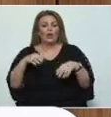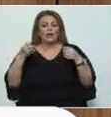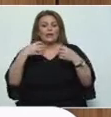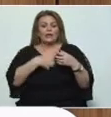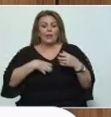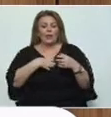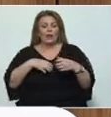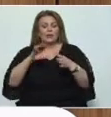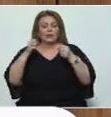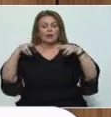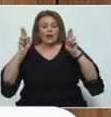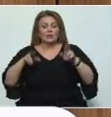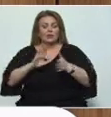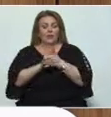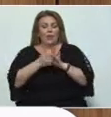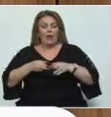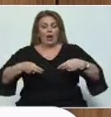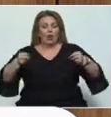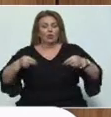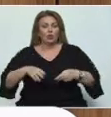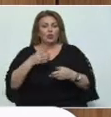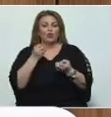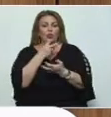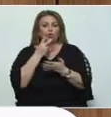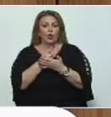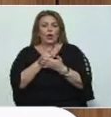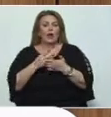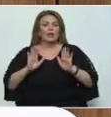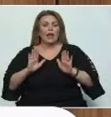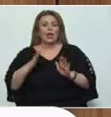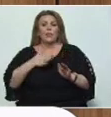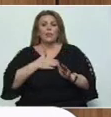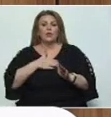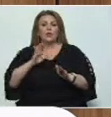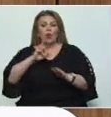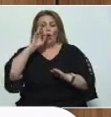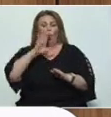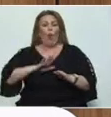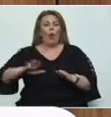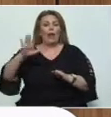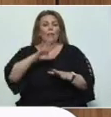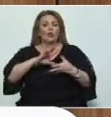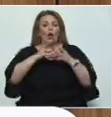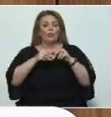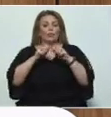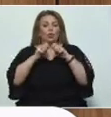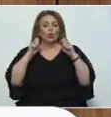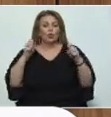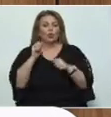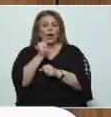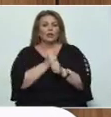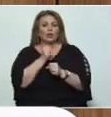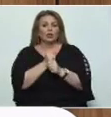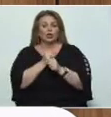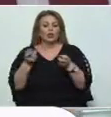memorandumun imzalanması da bir daha onun göstəricisidir ki, bu tək bizim deyil, bütün ölkəmizin, bütün qurumlarımızın prioriteti